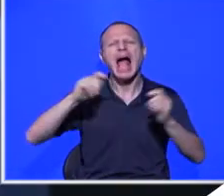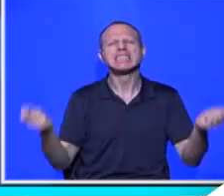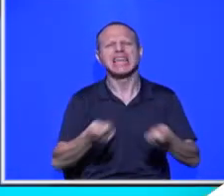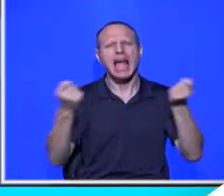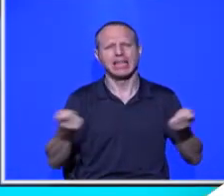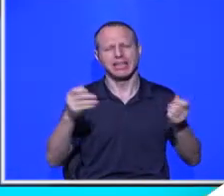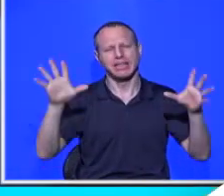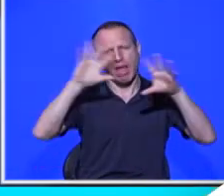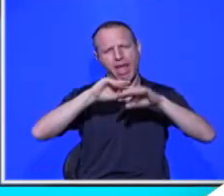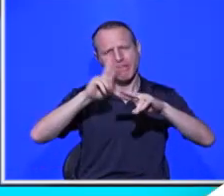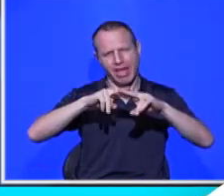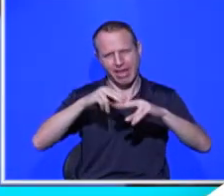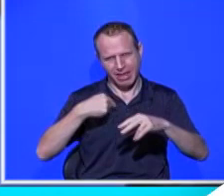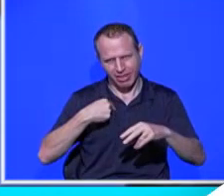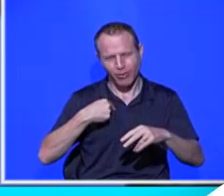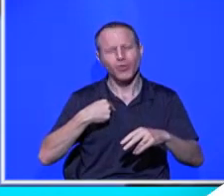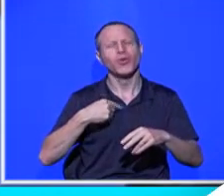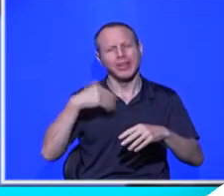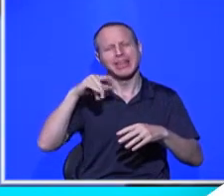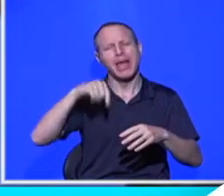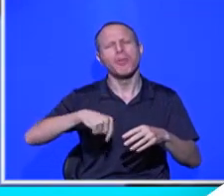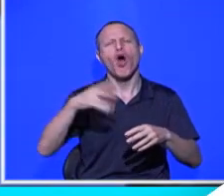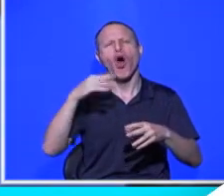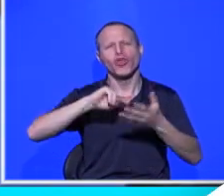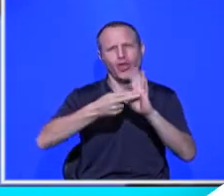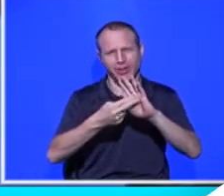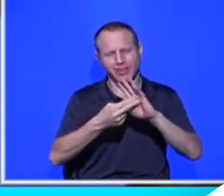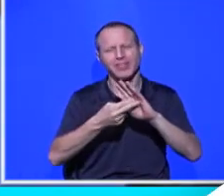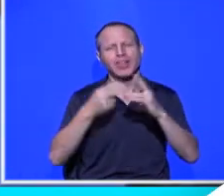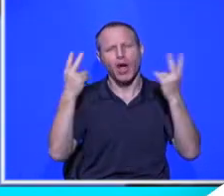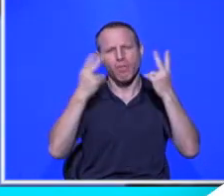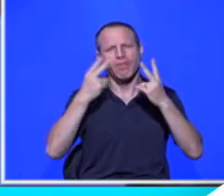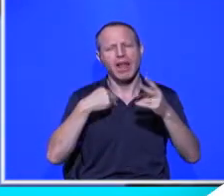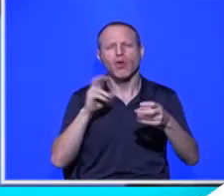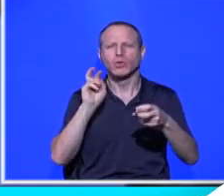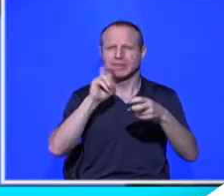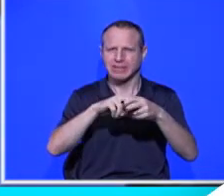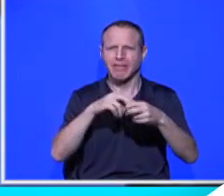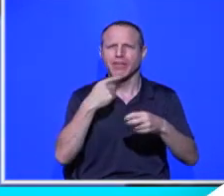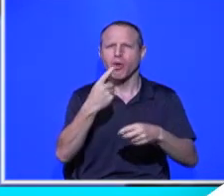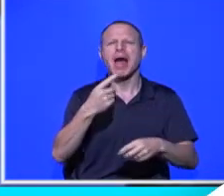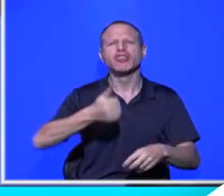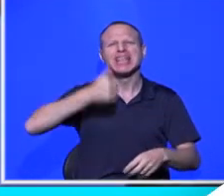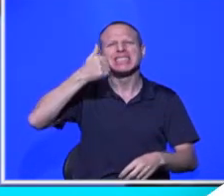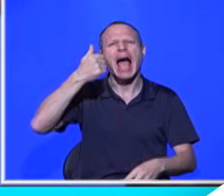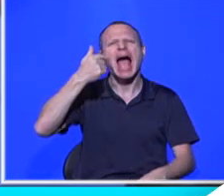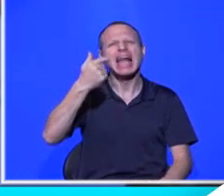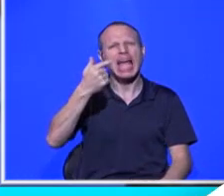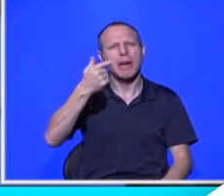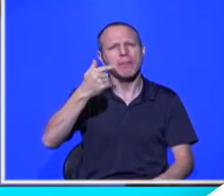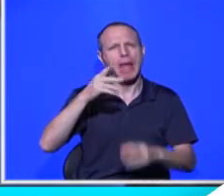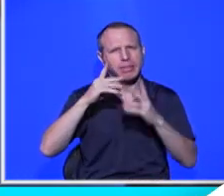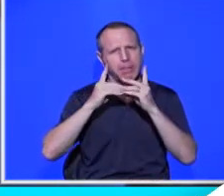מיד אחרינו תהיה כאן עוד תוכנית. אנחנו כמובן נצטרף, אנחנו אמרנו שהתרה גרמן היא בדרך,